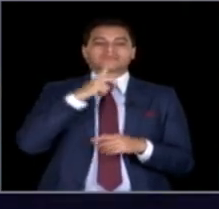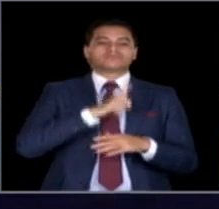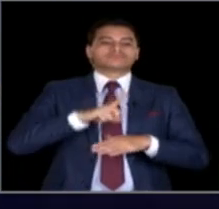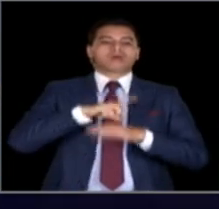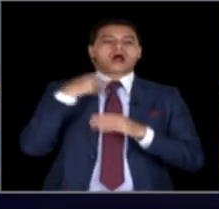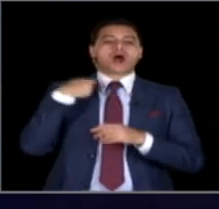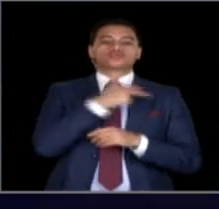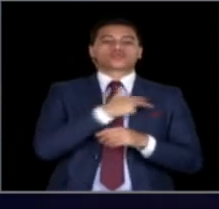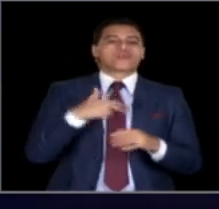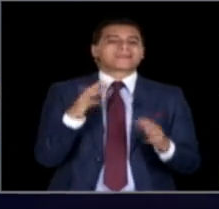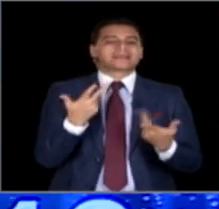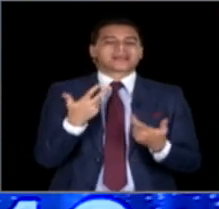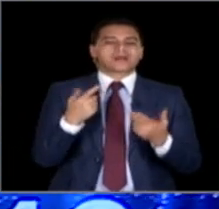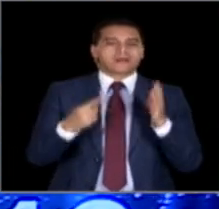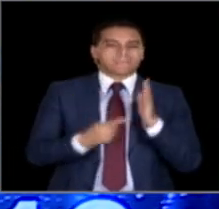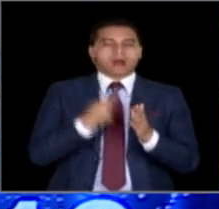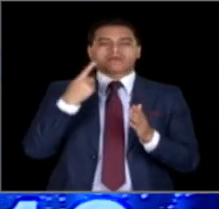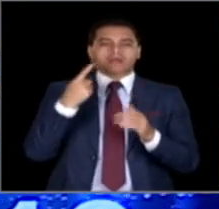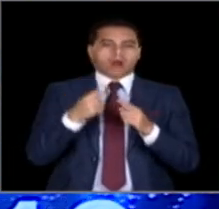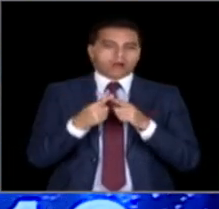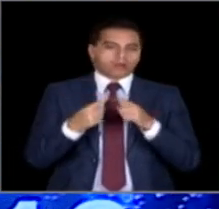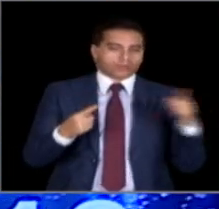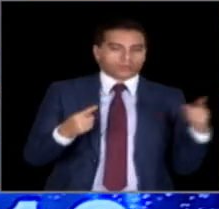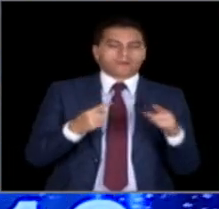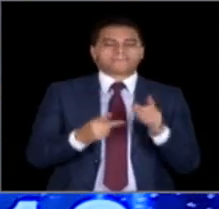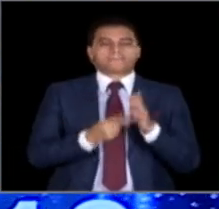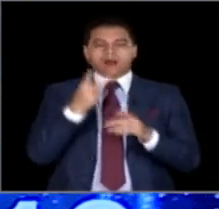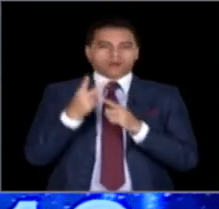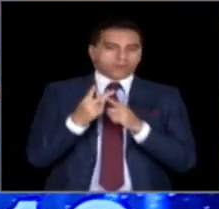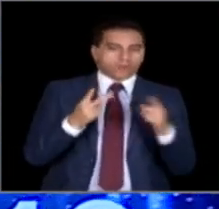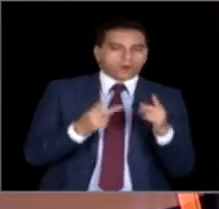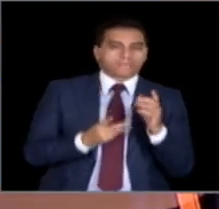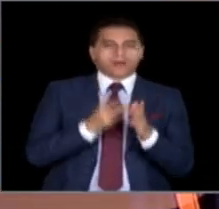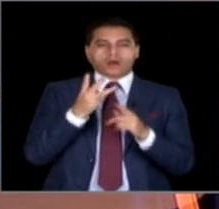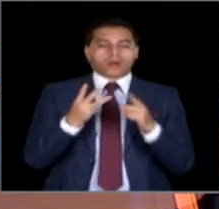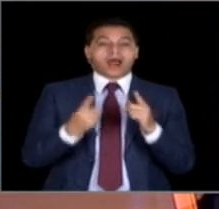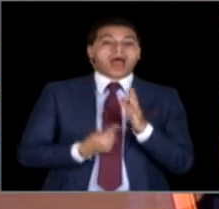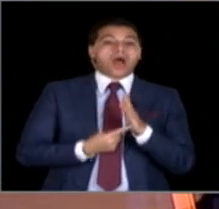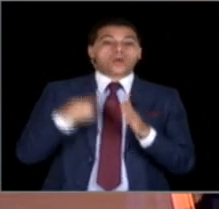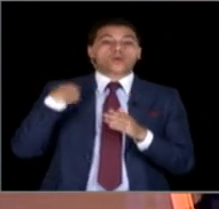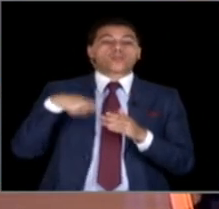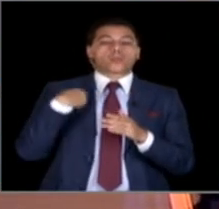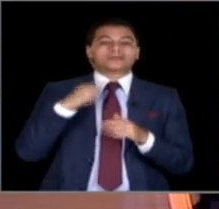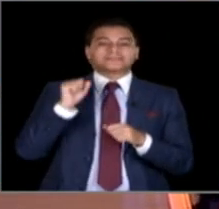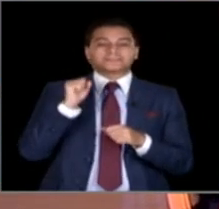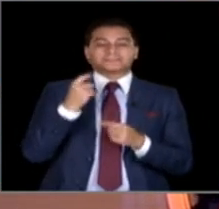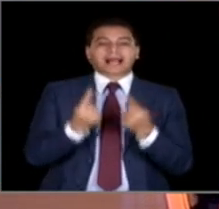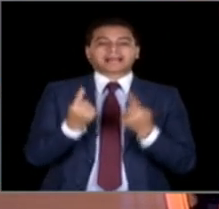اتولت المنصب ثلاث فترات. كانت الأول وزيرة البيئة لمدة سنتين.